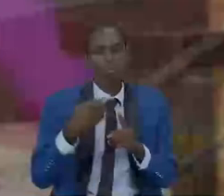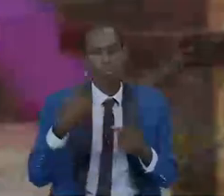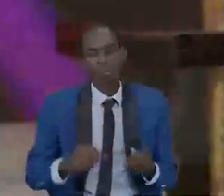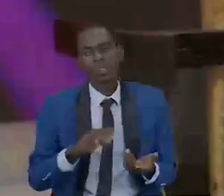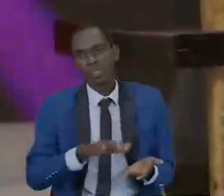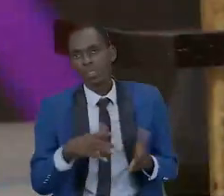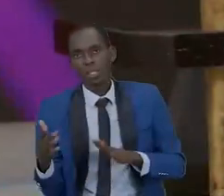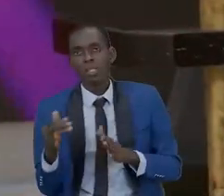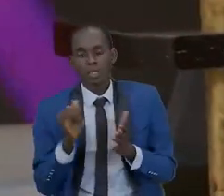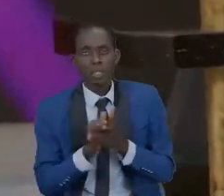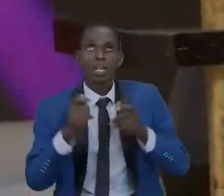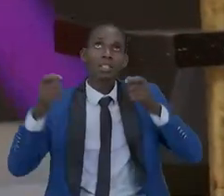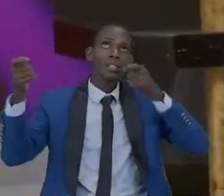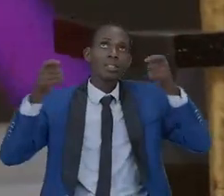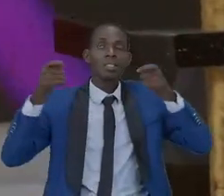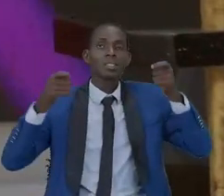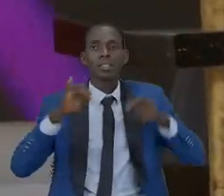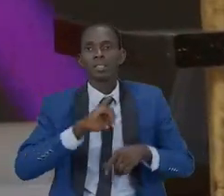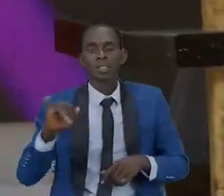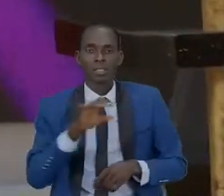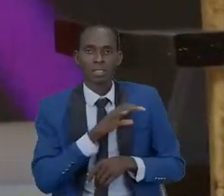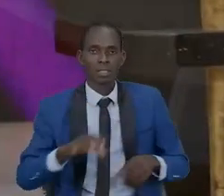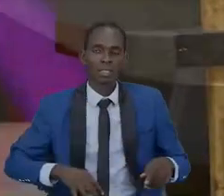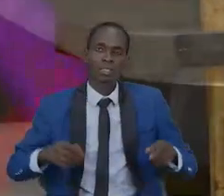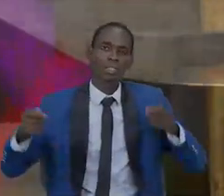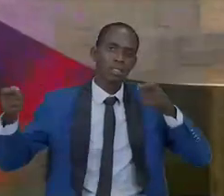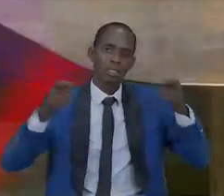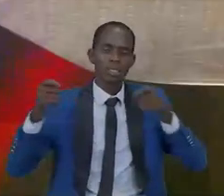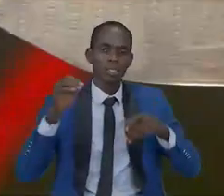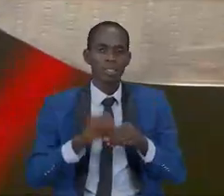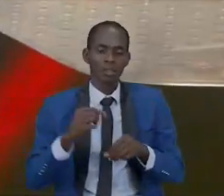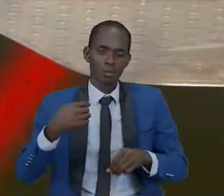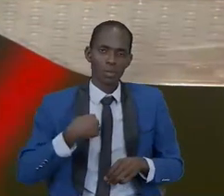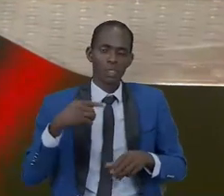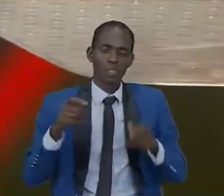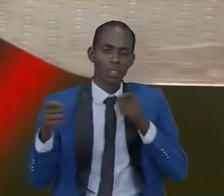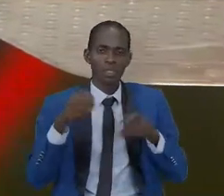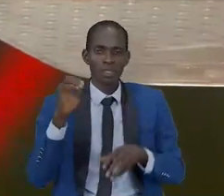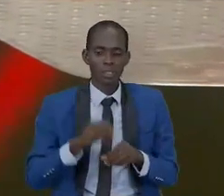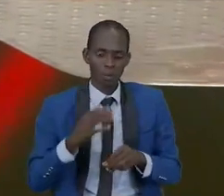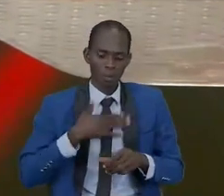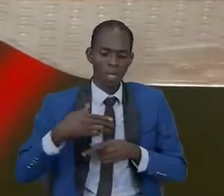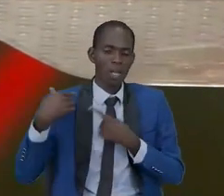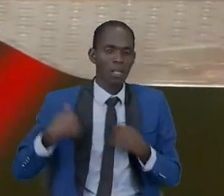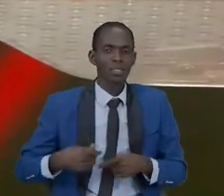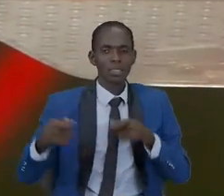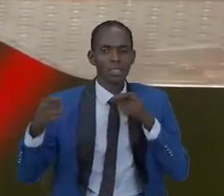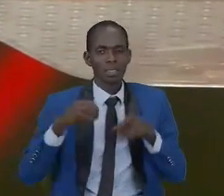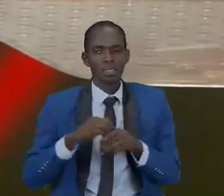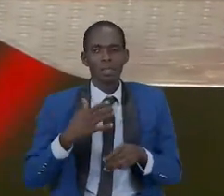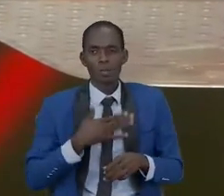qui règne il règne maintenant en moi il règne dans mon cœur il règne dans mon caractère